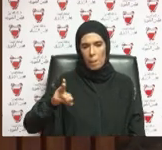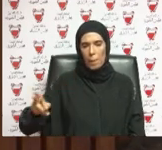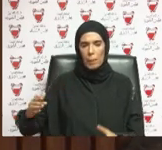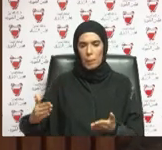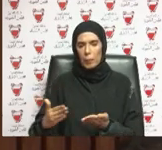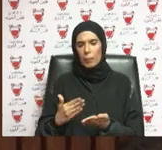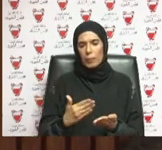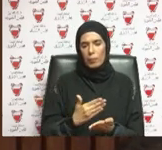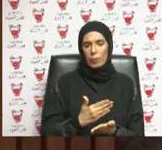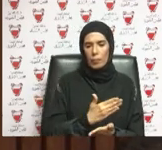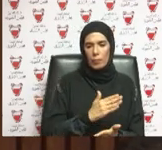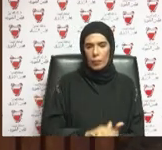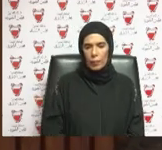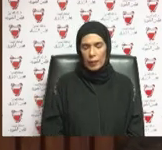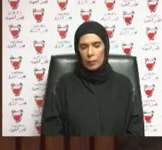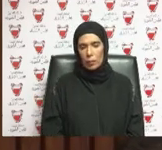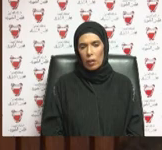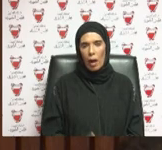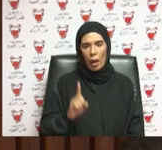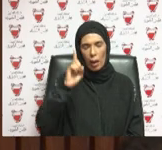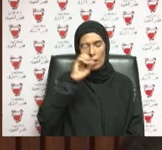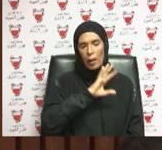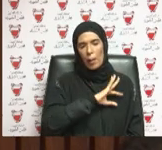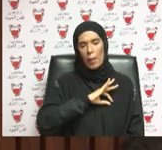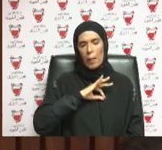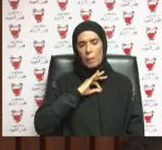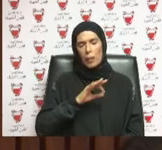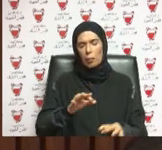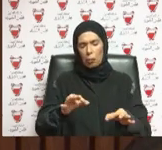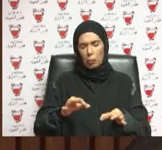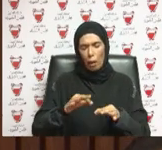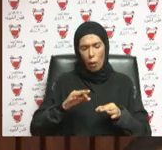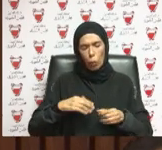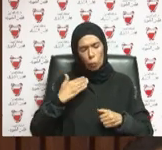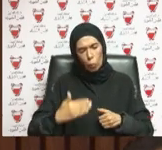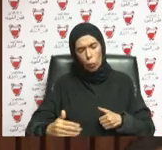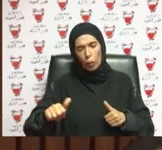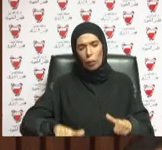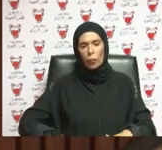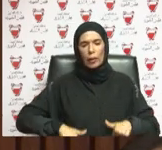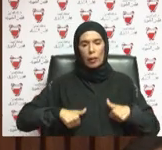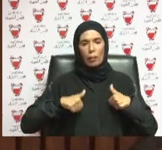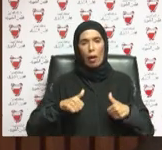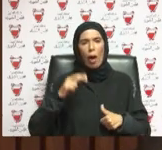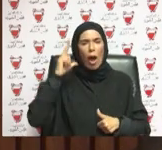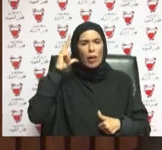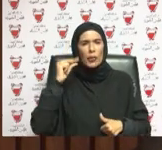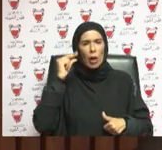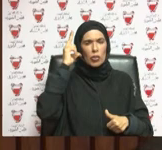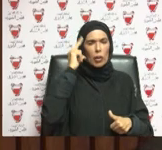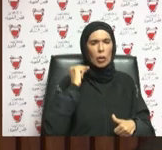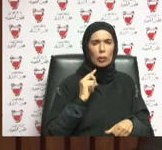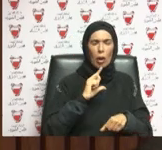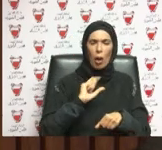كافة، وإن سموه رحمه الله حرص طيلة حياته على تلمس احتياجات